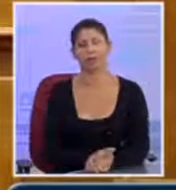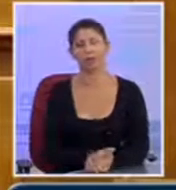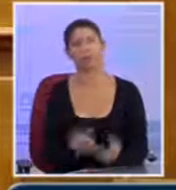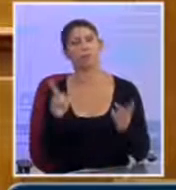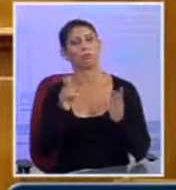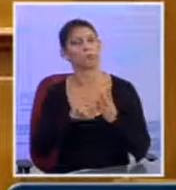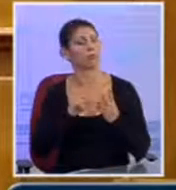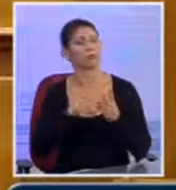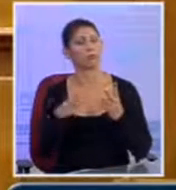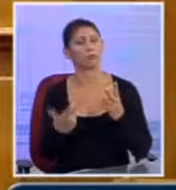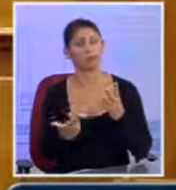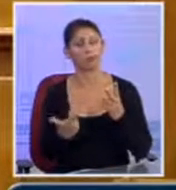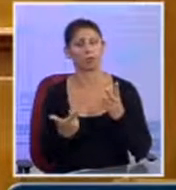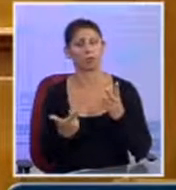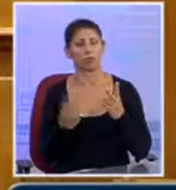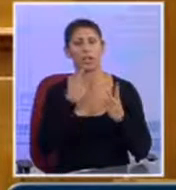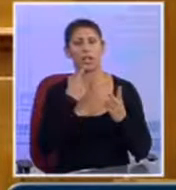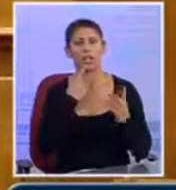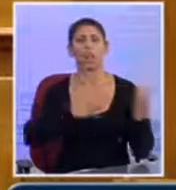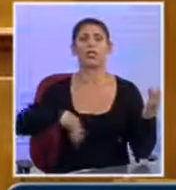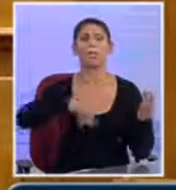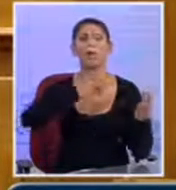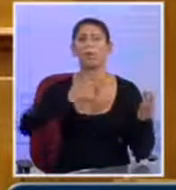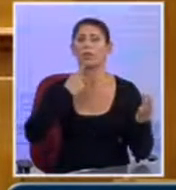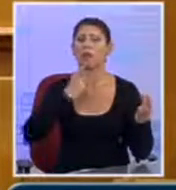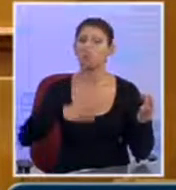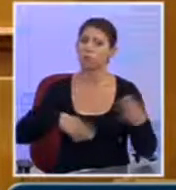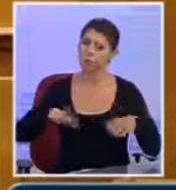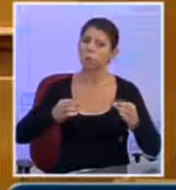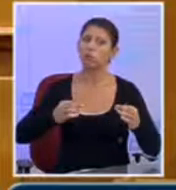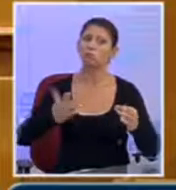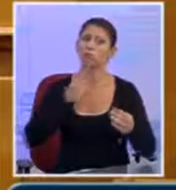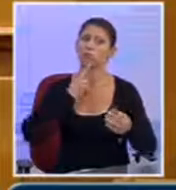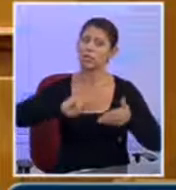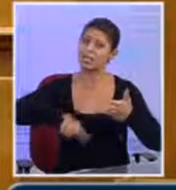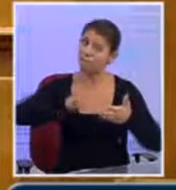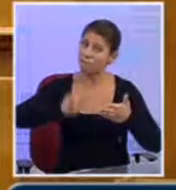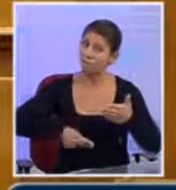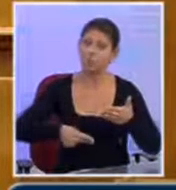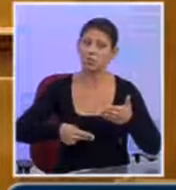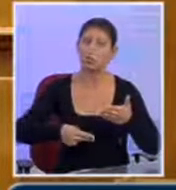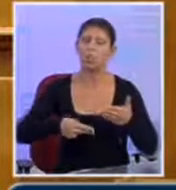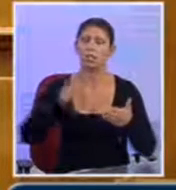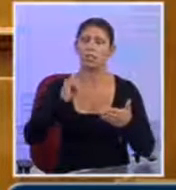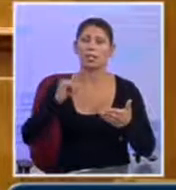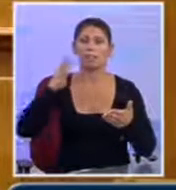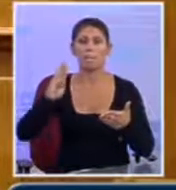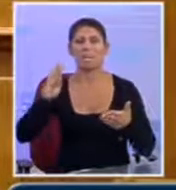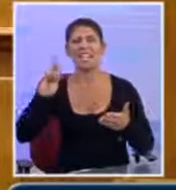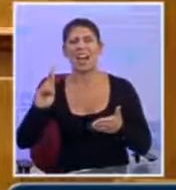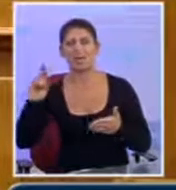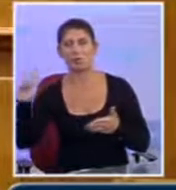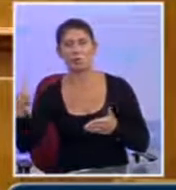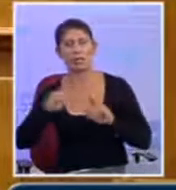στοιχείο αφορά την διπλωματία την οποία αναπτύξαμε και τις συμβάσεις που υπογράψαμε με την EBRD και με άλλους